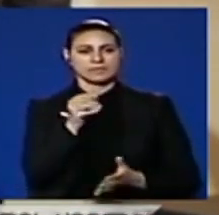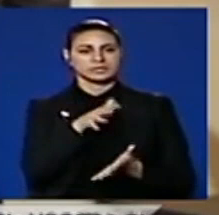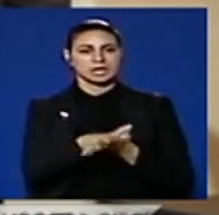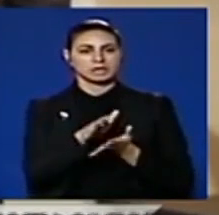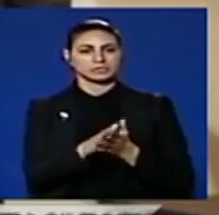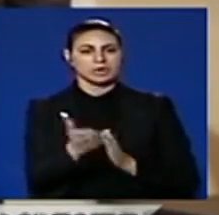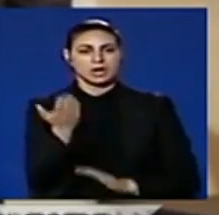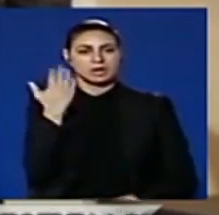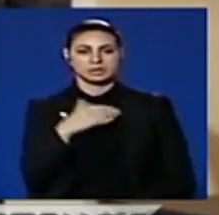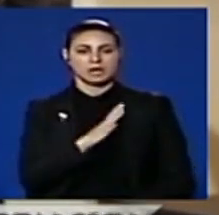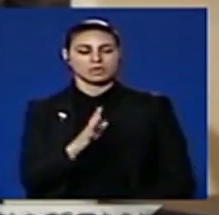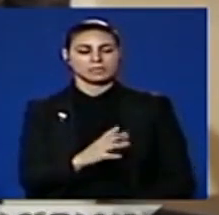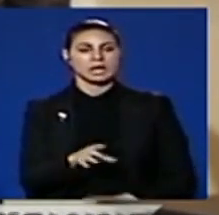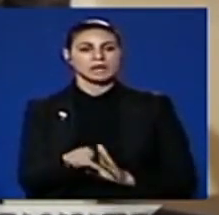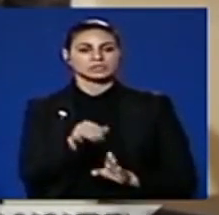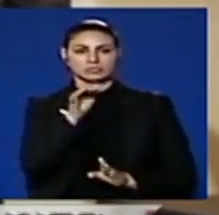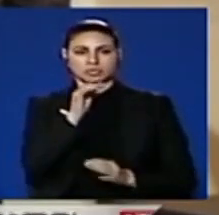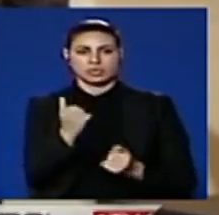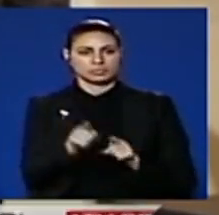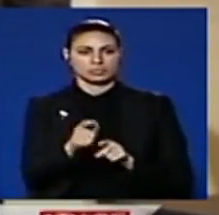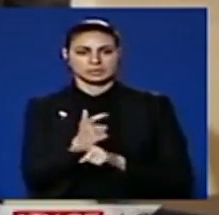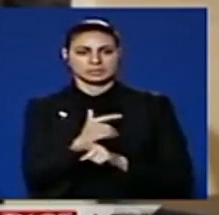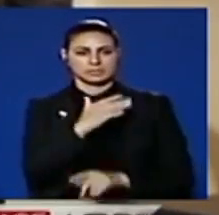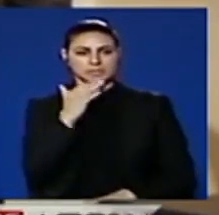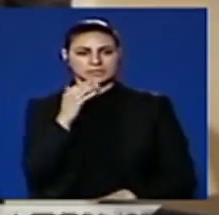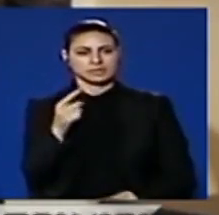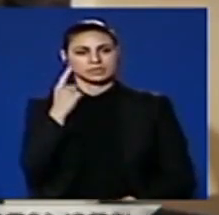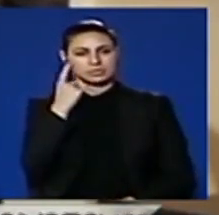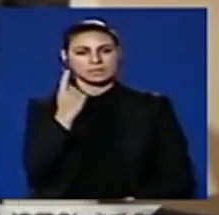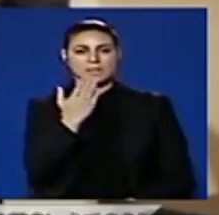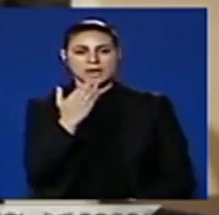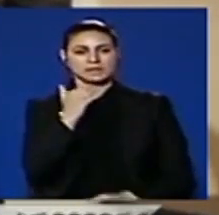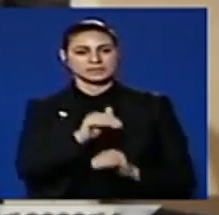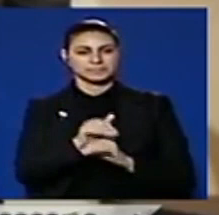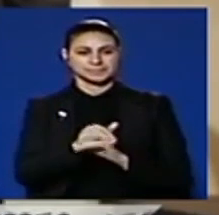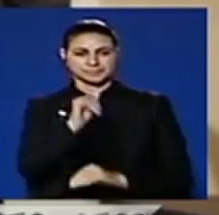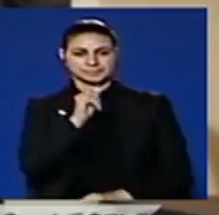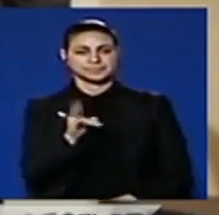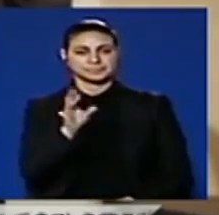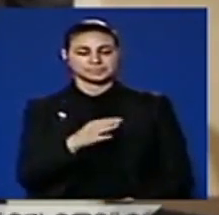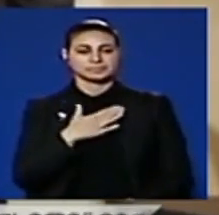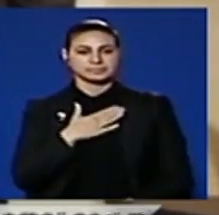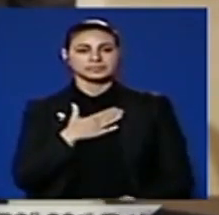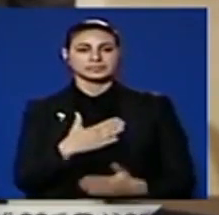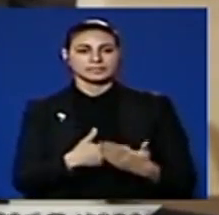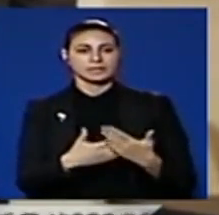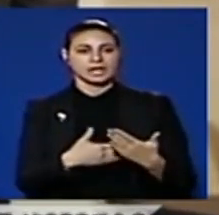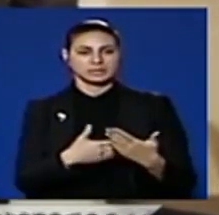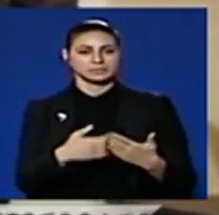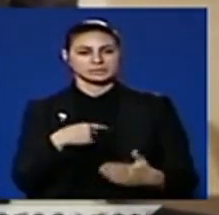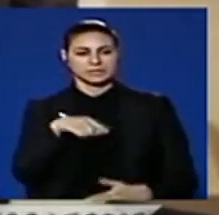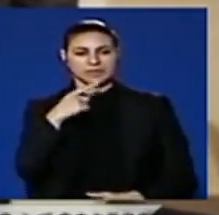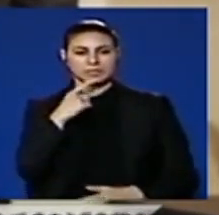ყოფილა პრაქტიკულად არცერთ არჩევნებზე. Რა თქმა უნდა, ეს არ არის მარტივი დასაფიქსირებელი, თუმცა ჩვენი აქტივისტები, მე